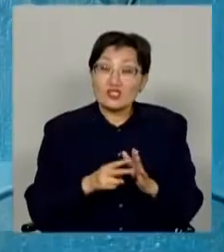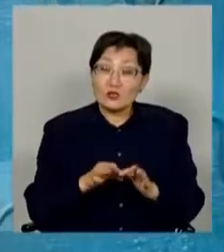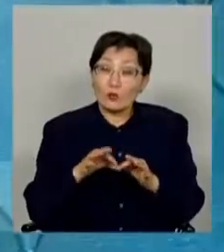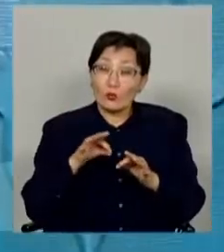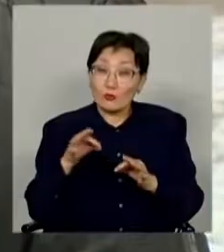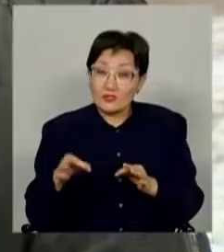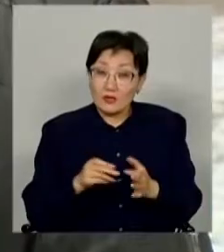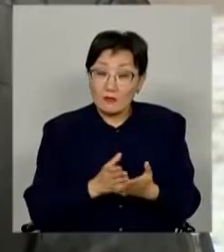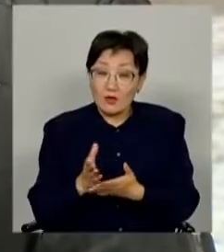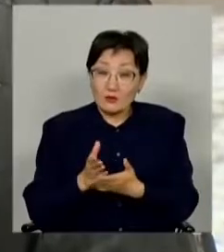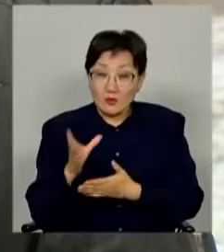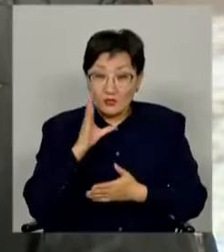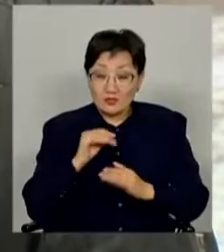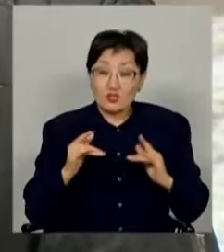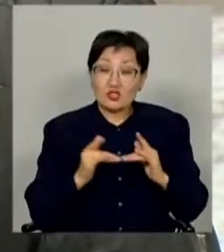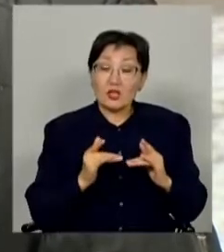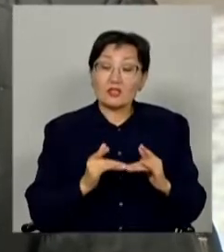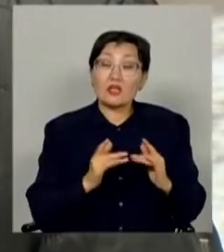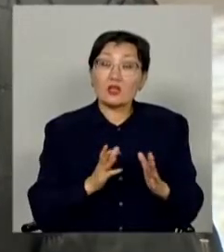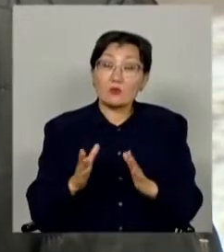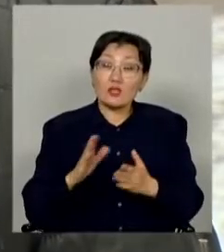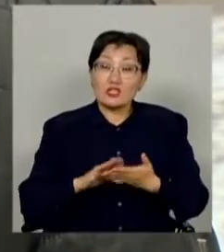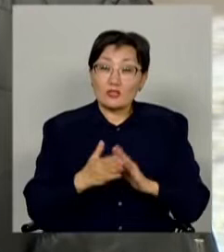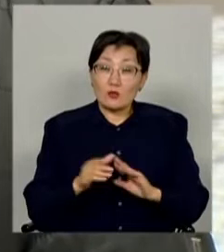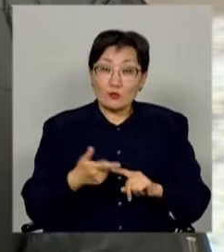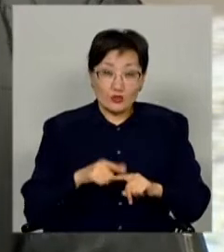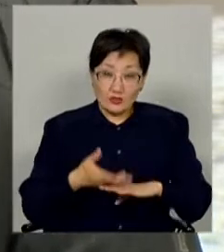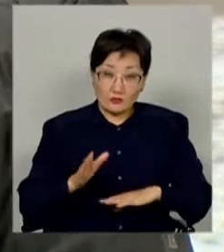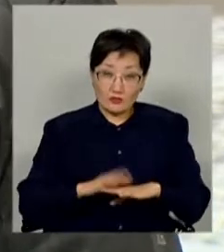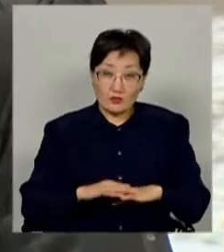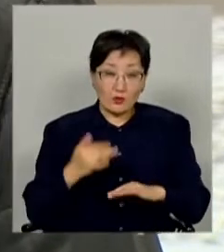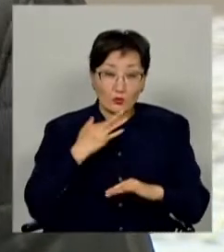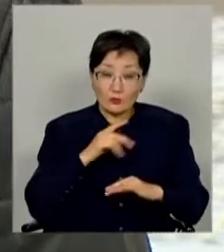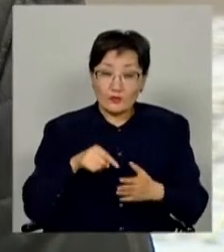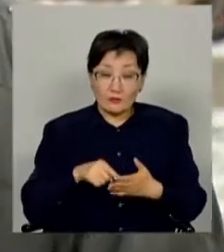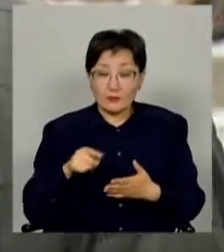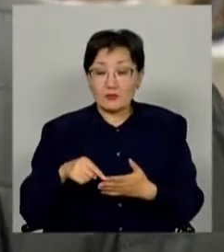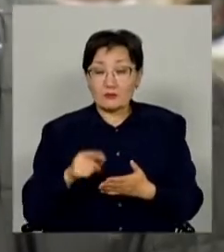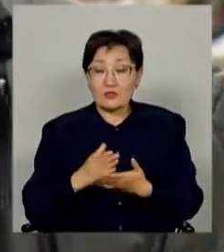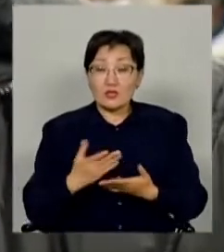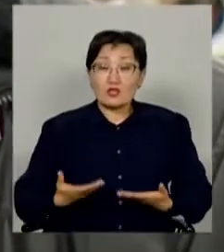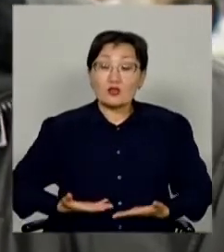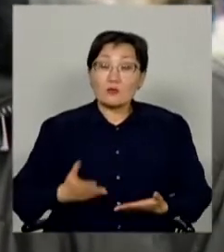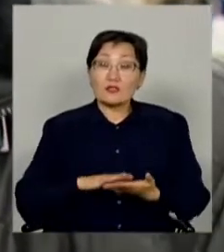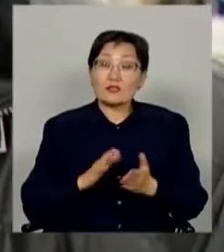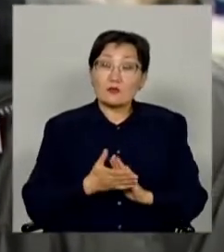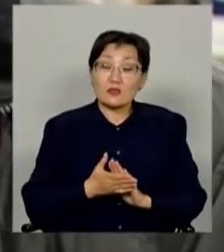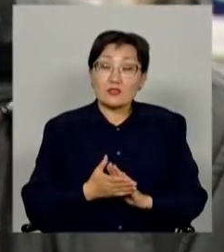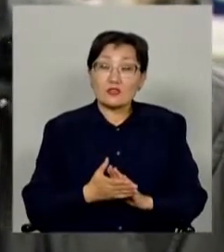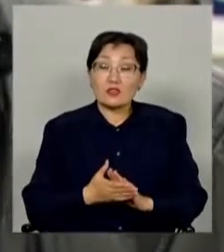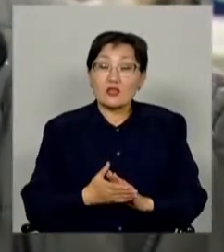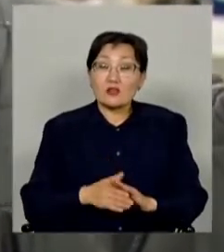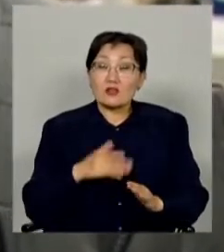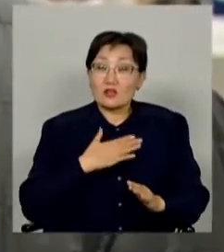үлгерді. Жатақхананың жағдайы ішінде де өте ауыр және басқа да толып жатқан проблемалар бар. Тұрмыс жағдайы басқа қанағаттандырмайды,